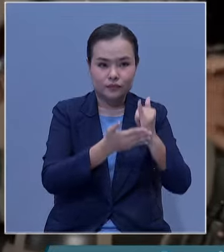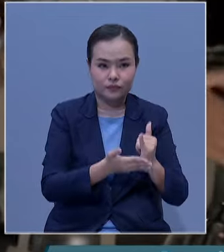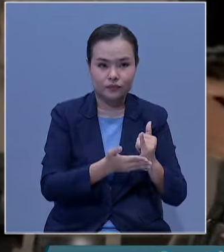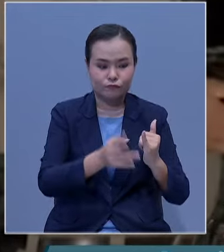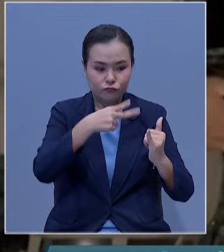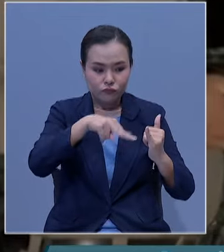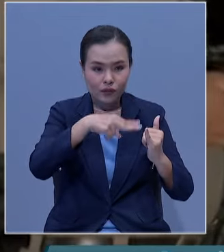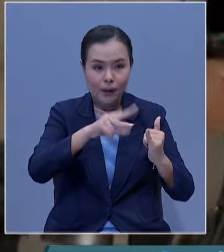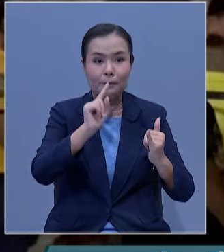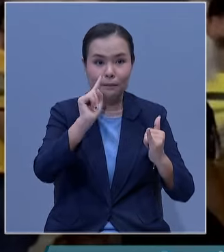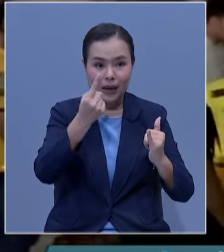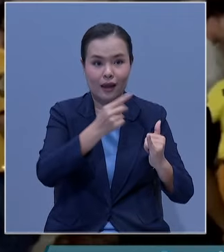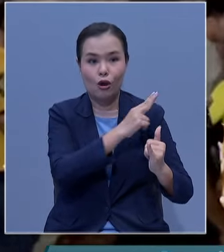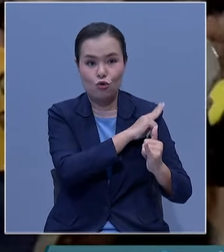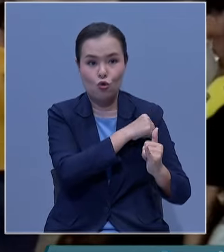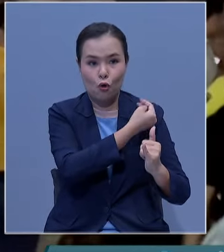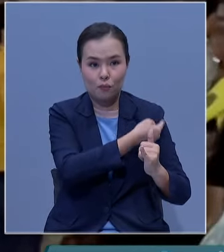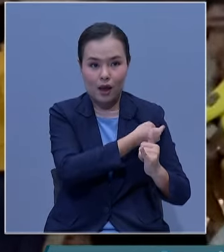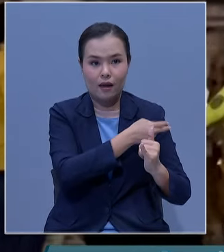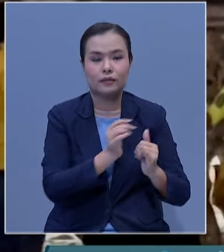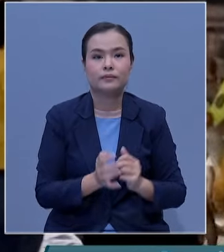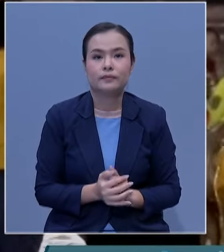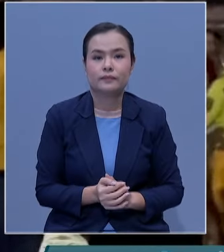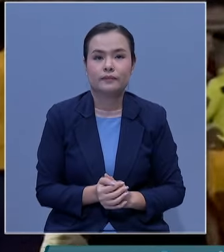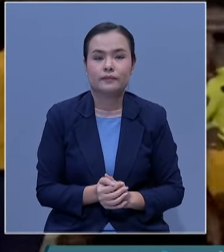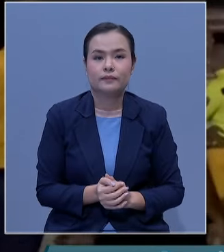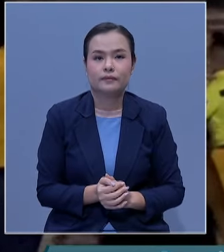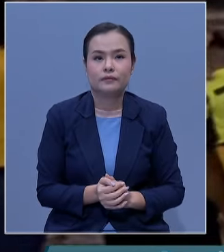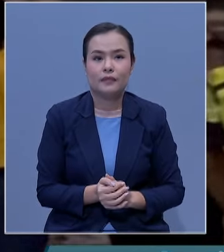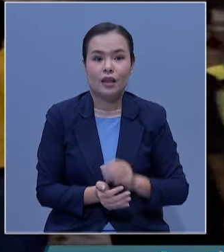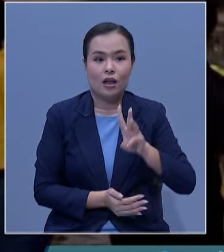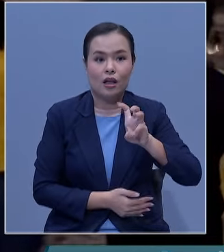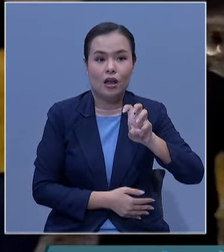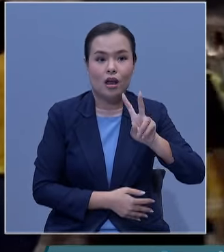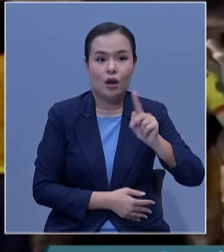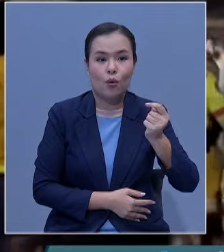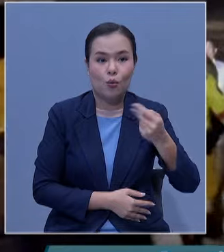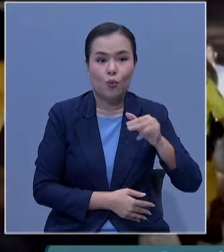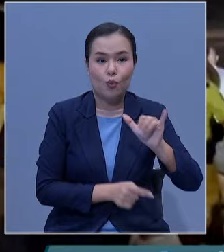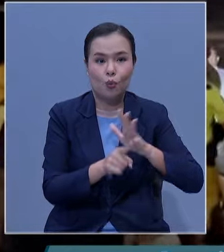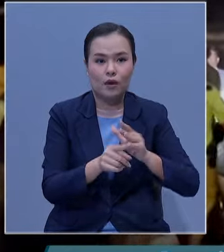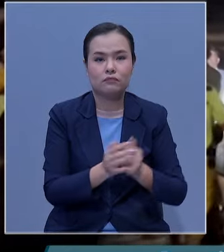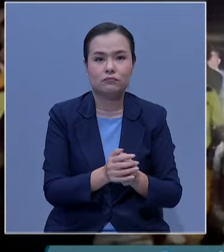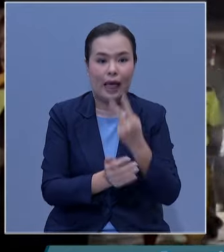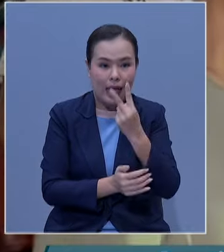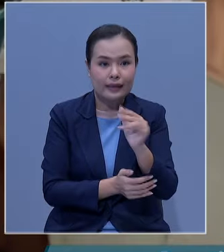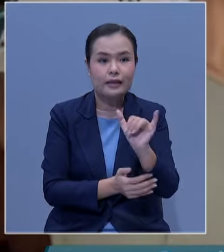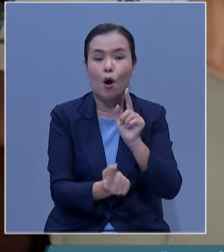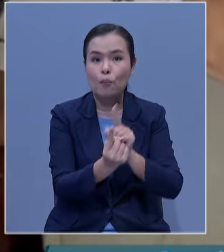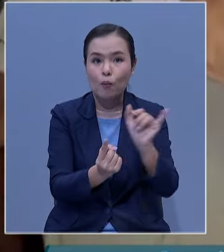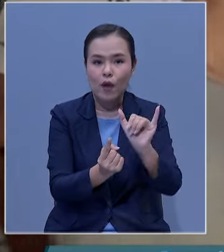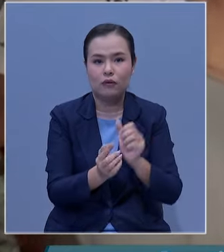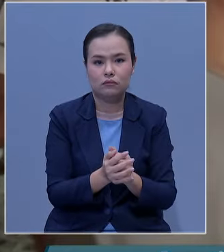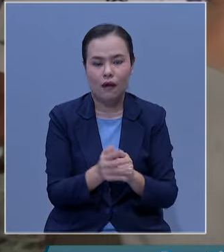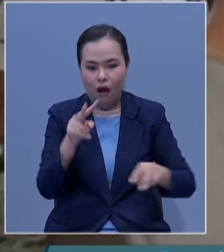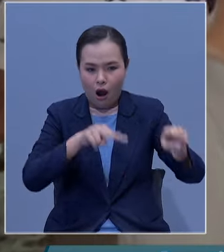ชันสูตรอย่างละเอียดอีกครั้งนึงที่โรงพยาบาลเกาะสมุยส่วนน้องวิทย์ตอนนี้ยังไม่พบร่างนะคะเจ้าหน้าที่ก็ระดม